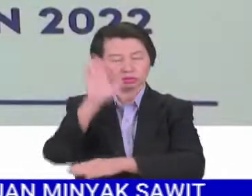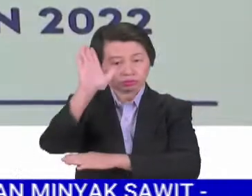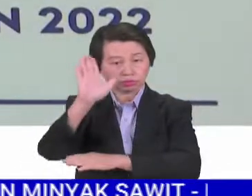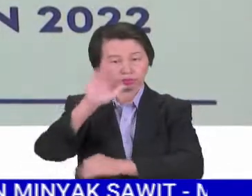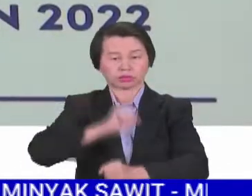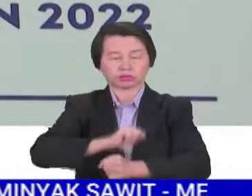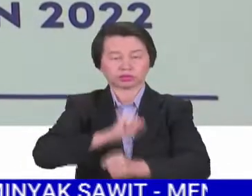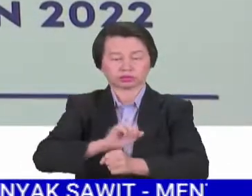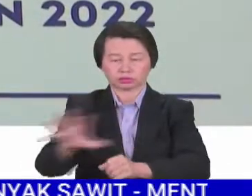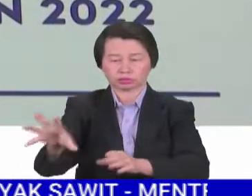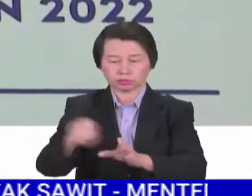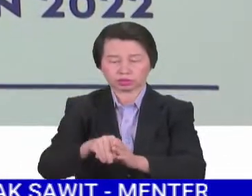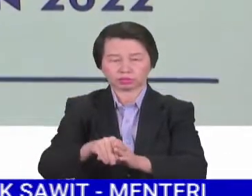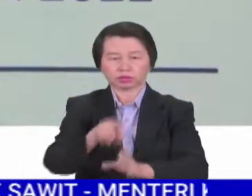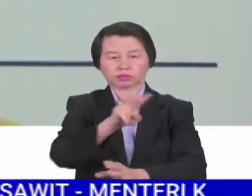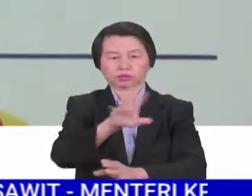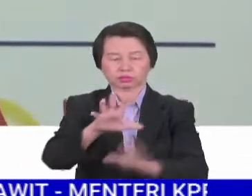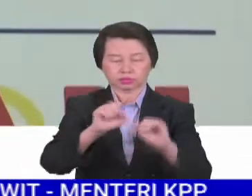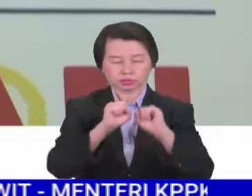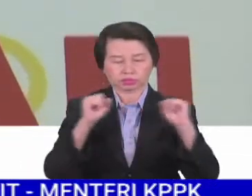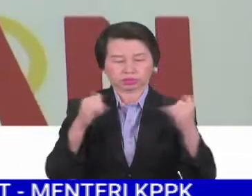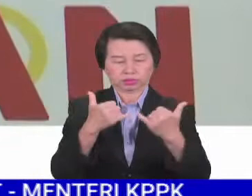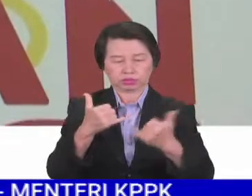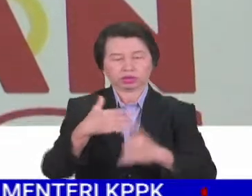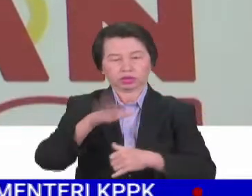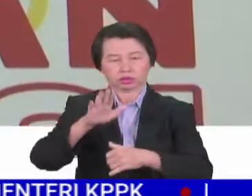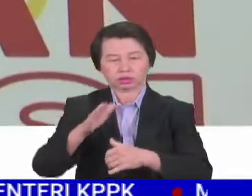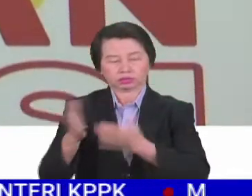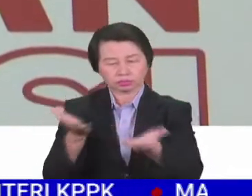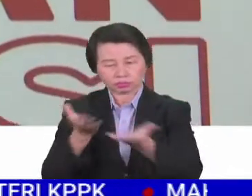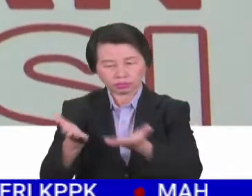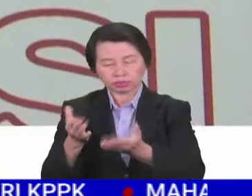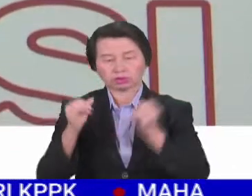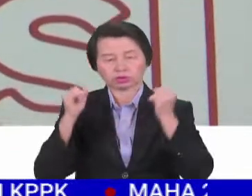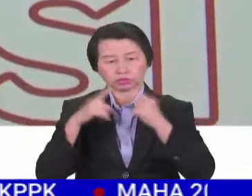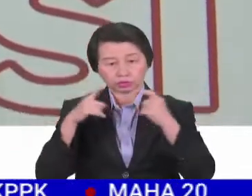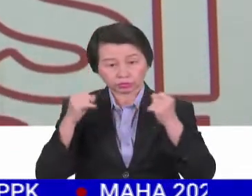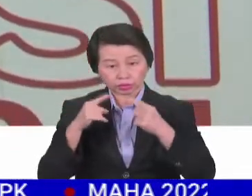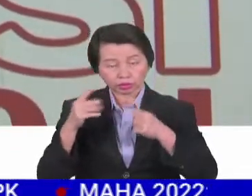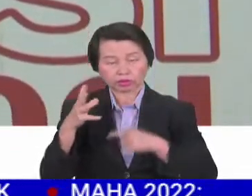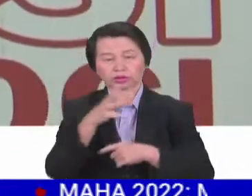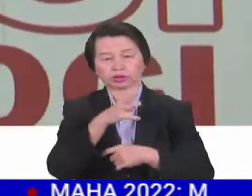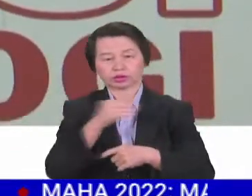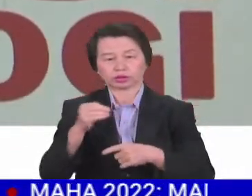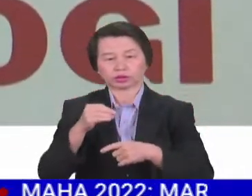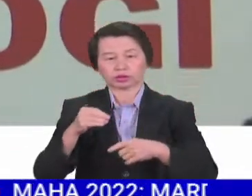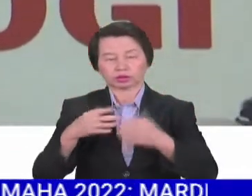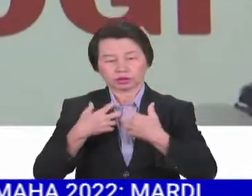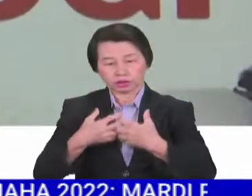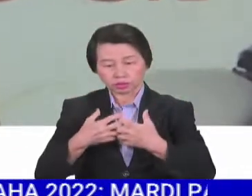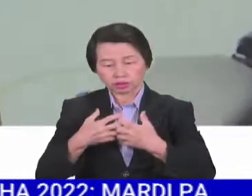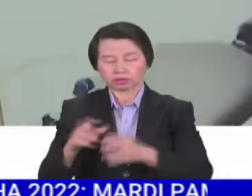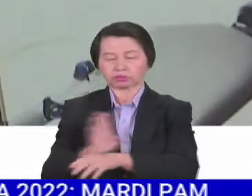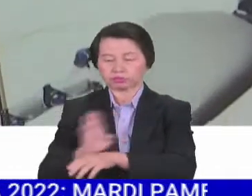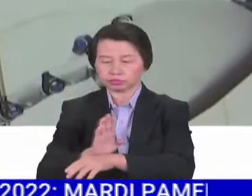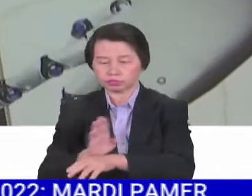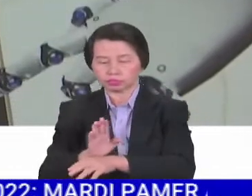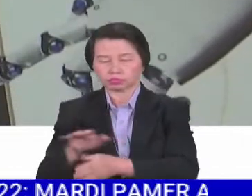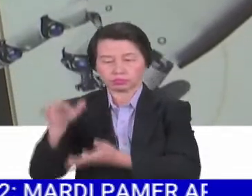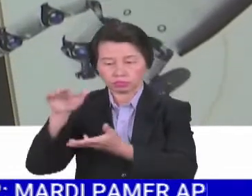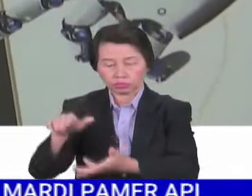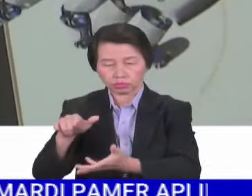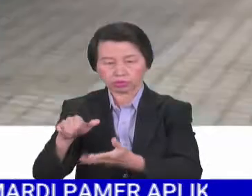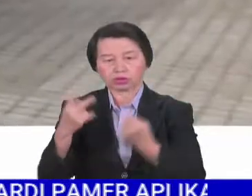Kerja melibatkan lebih 25 syarikat dalam perkhidmatan awam dan swasta, sektor industri pembuatan, perdagangan,